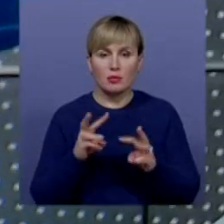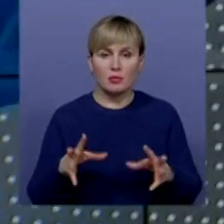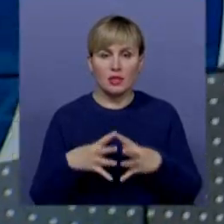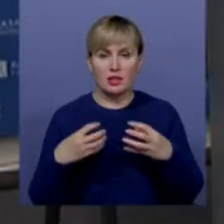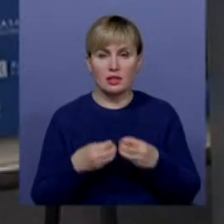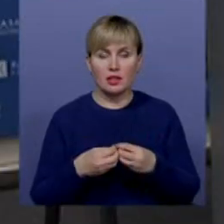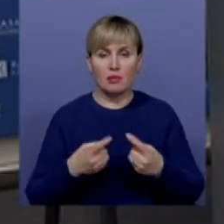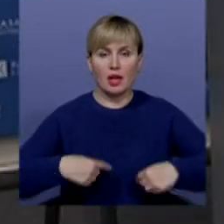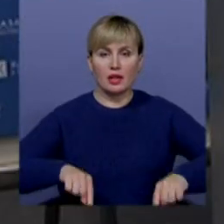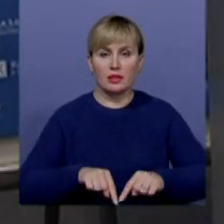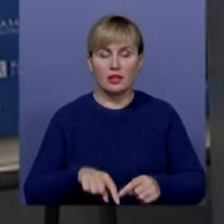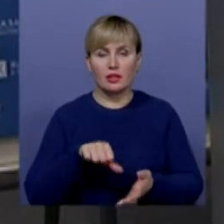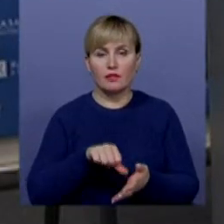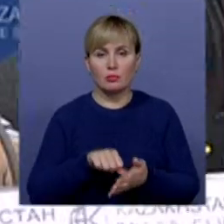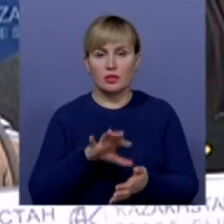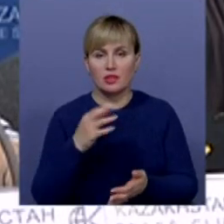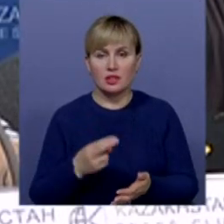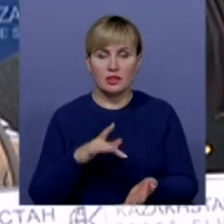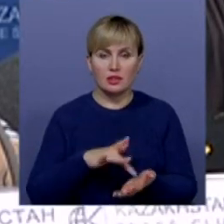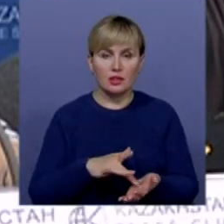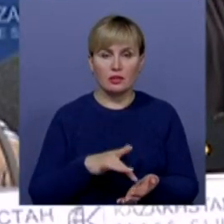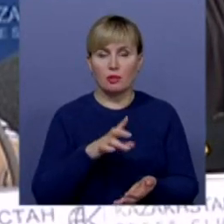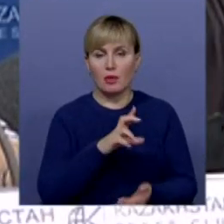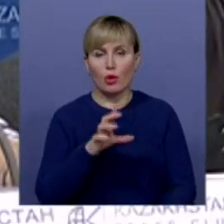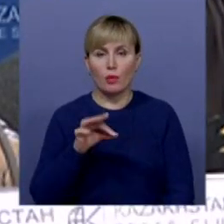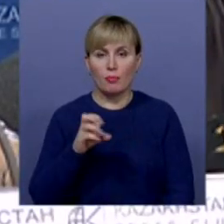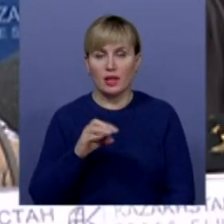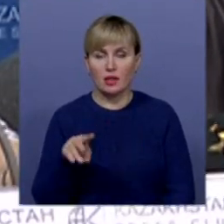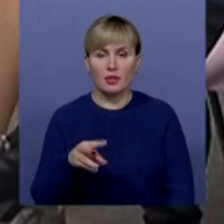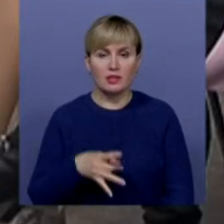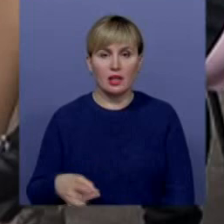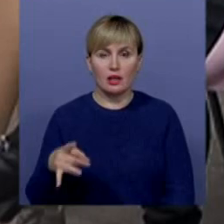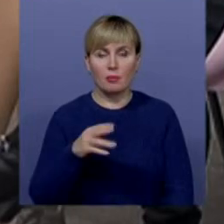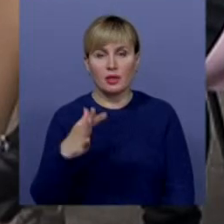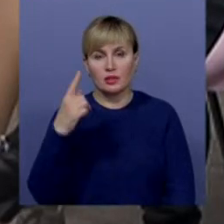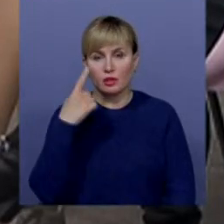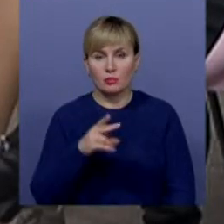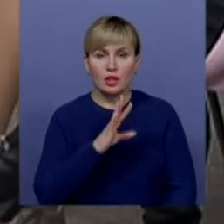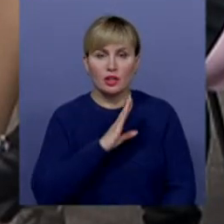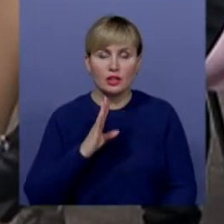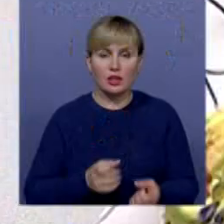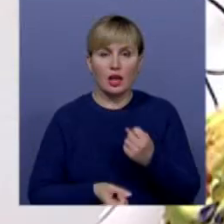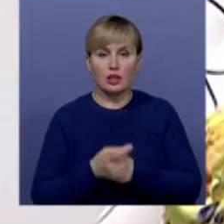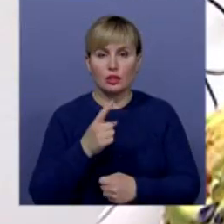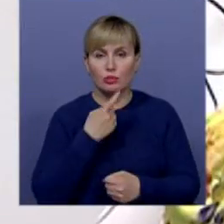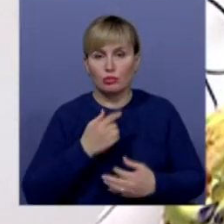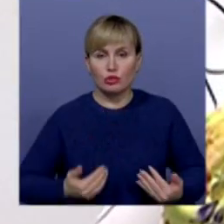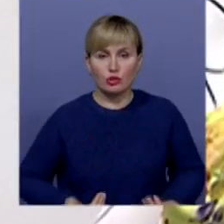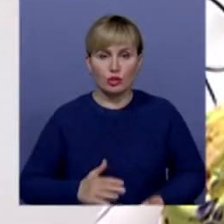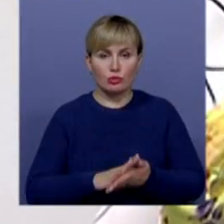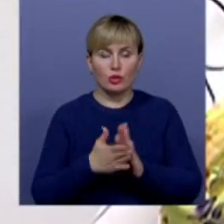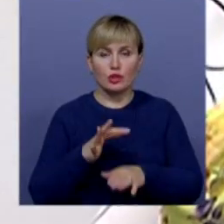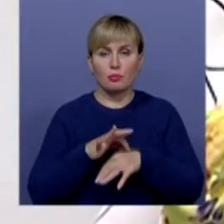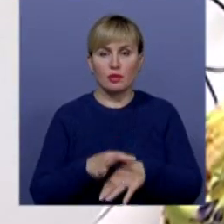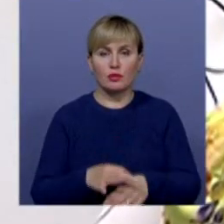семьям. Организатором выступил социальный центр матери Бахатты Отбасы Медеусского района. По их задумке, для женщин, оказавшихся в трудной жизненной ситуации,